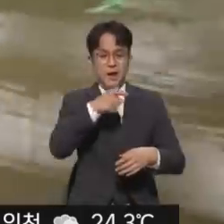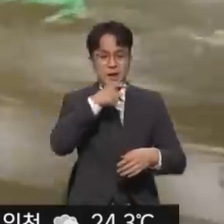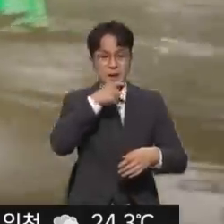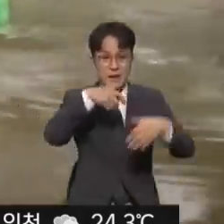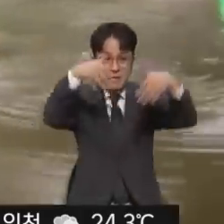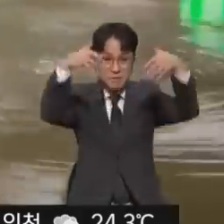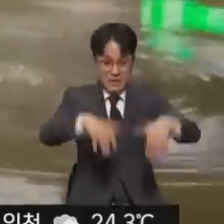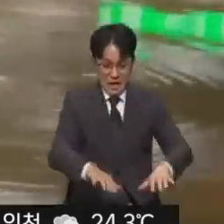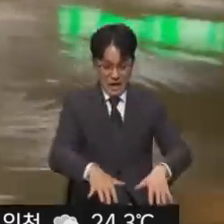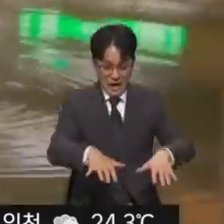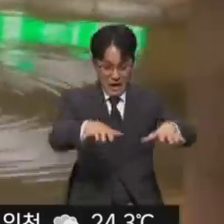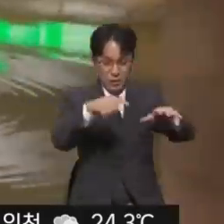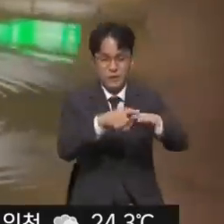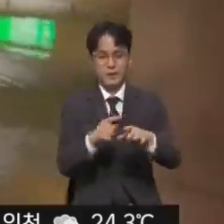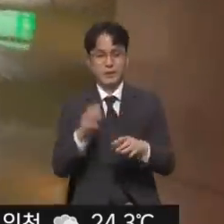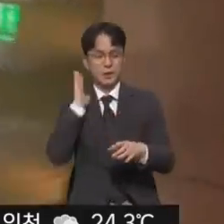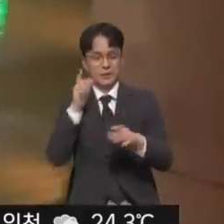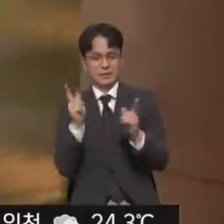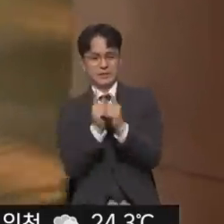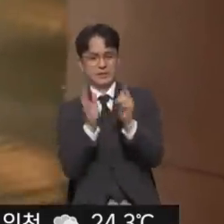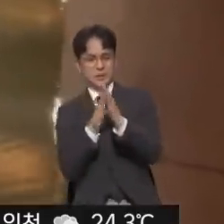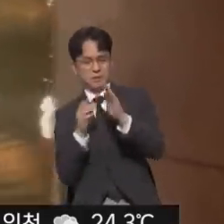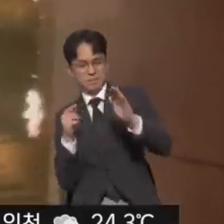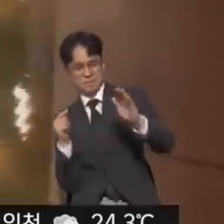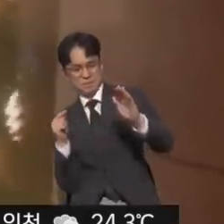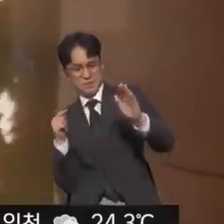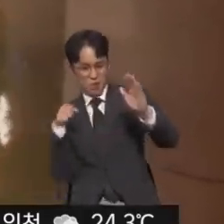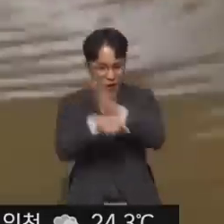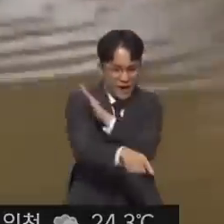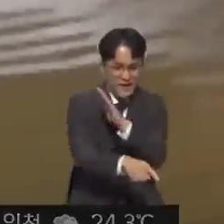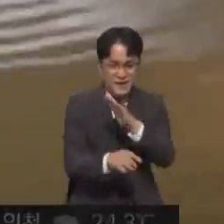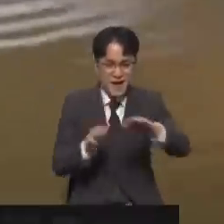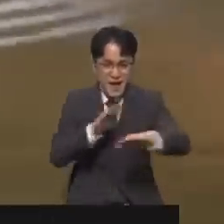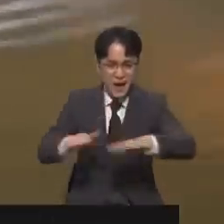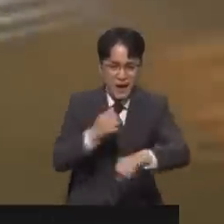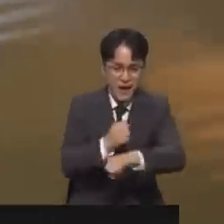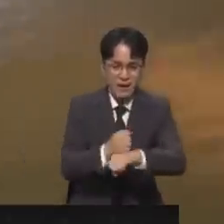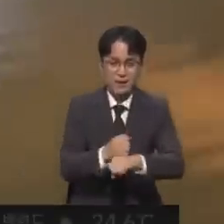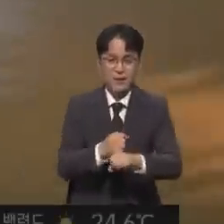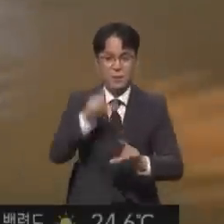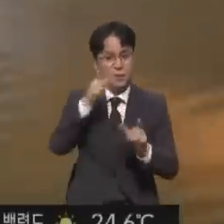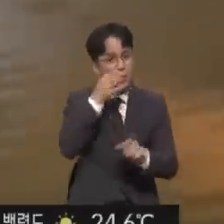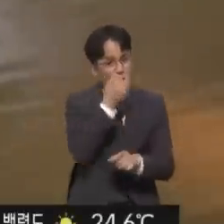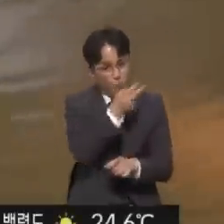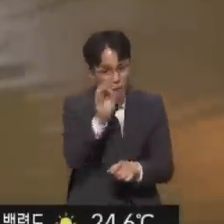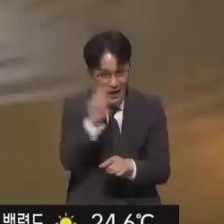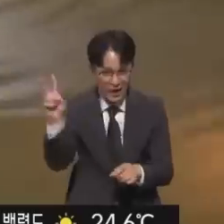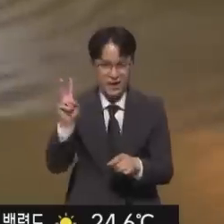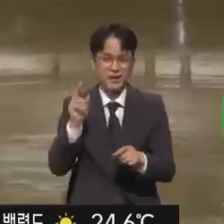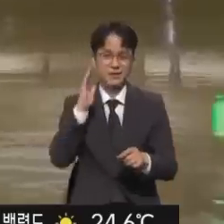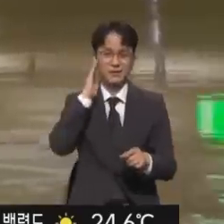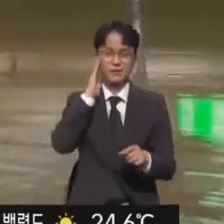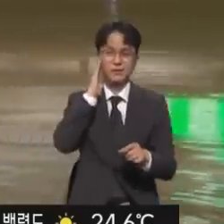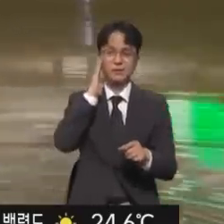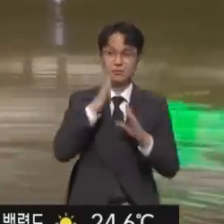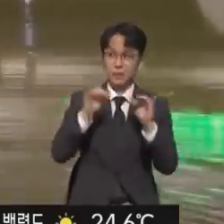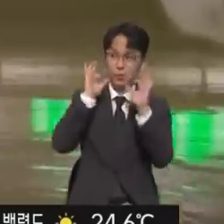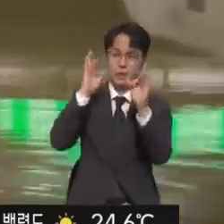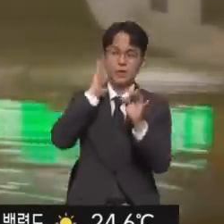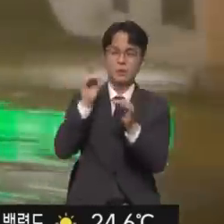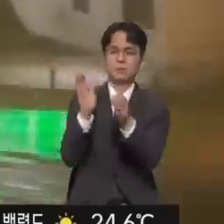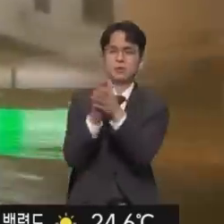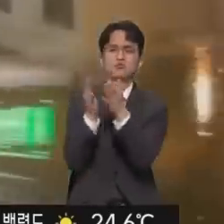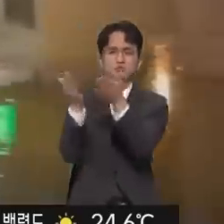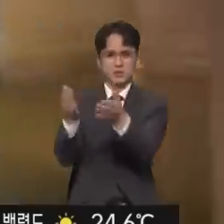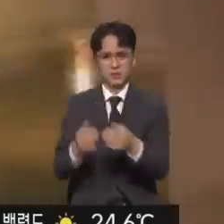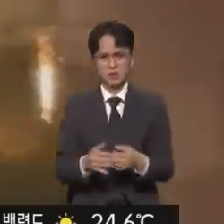뭐 요즘에 은 순열 대통 hd 떨어진 다음에 또 몇 가지 이렇게 뭐랄까요 문제된 점들이 나온